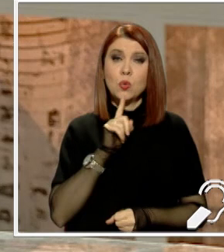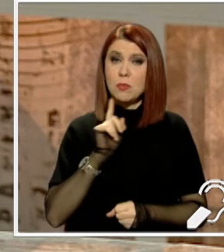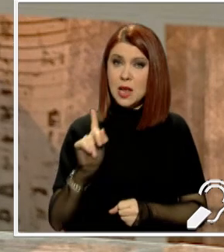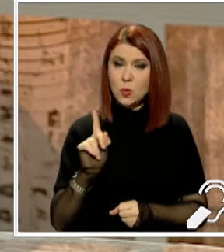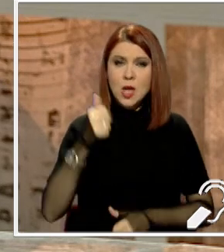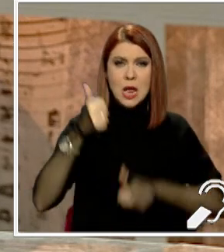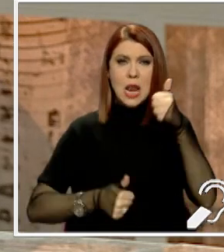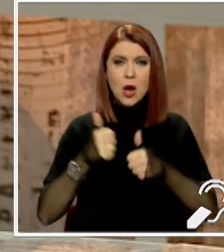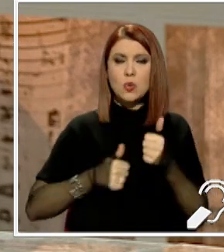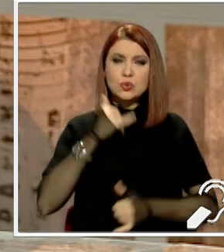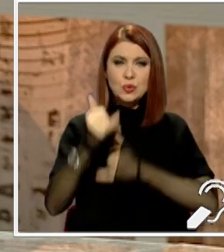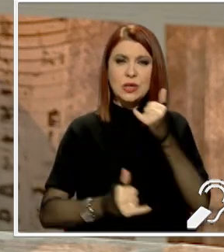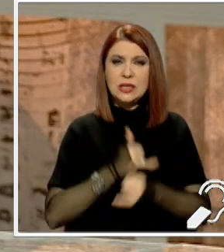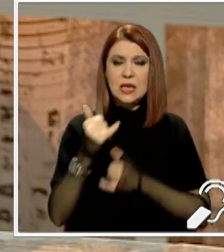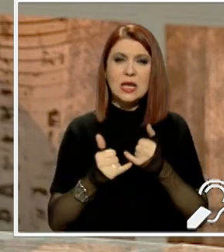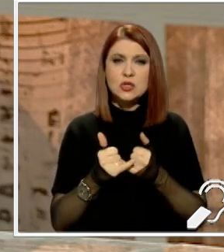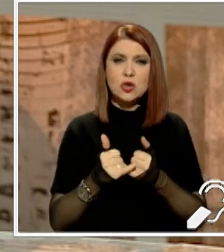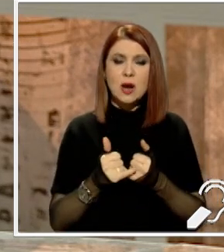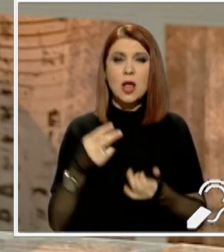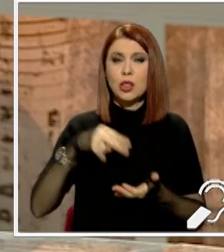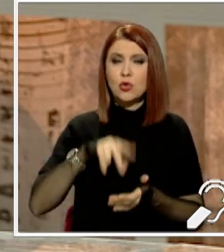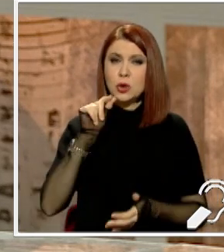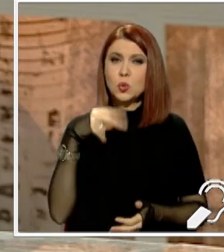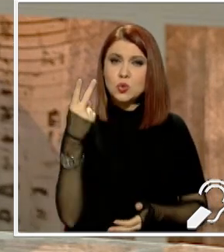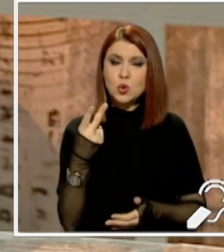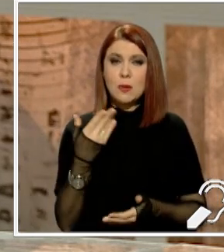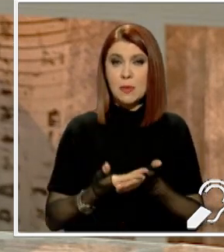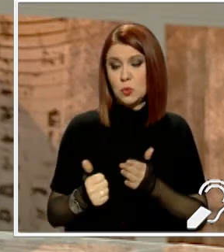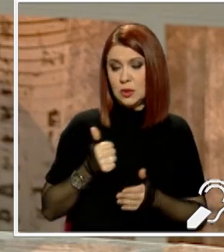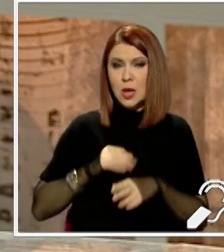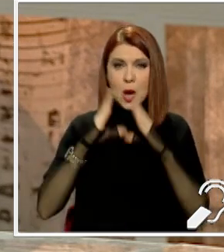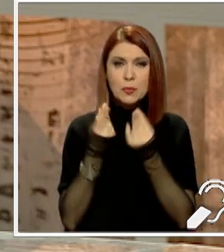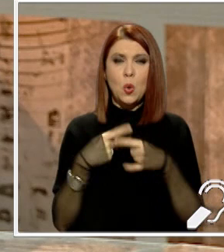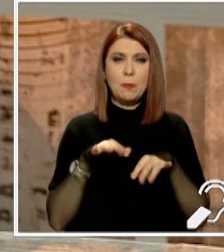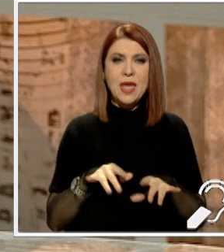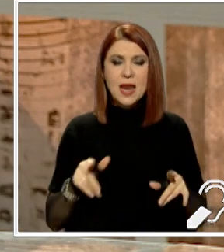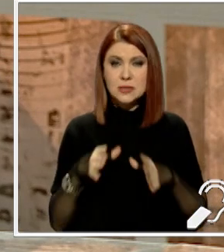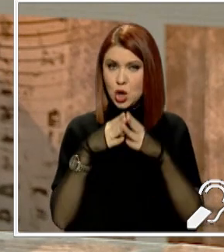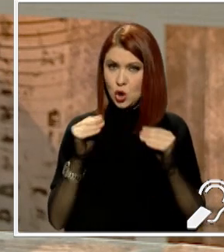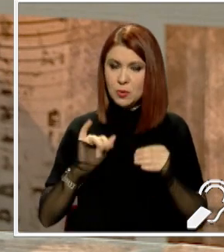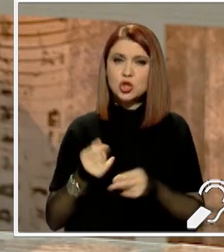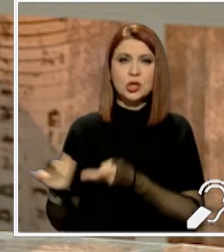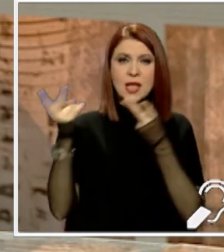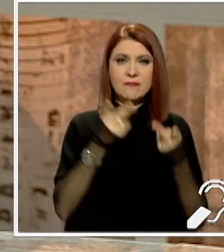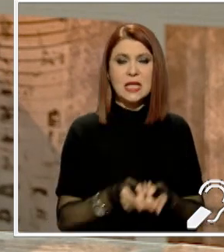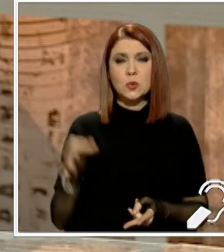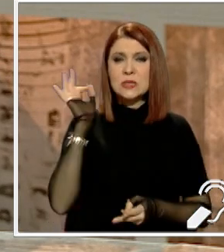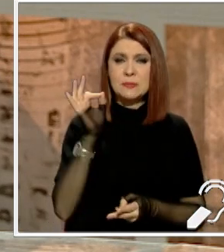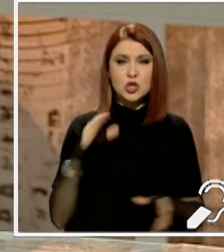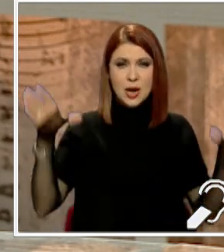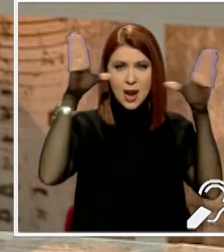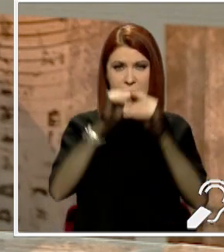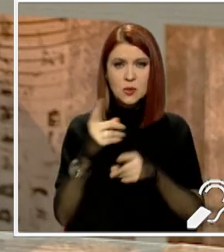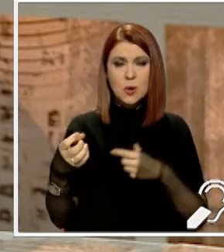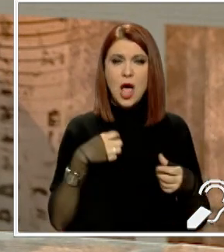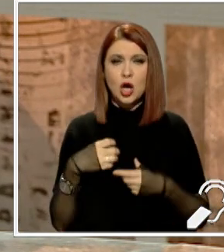la concursul internațional Youth of Music din 2022, alături de pianista Mihaela Manea și de invitatul special al serii,